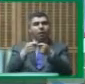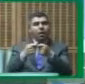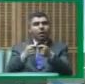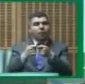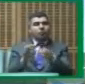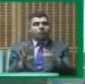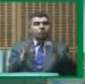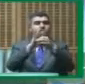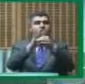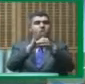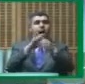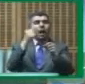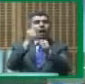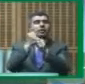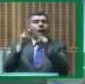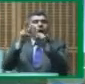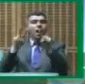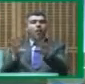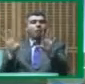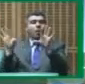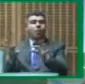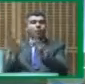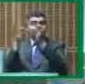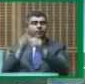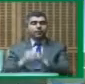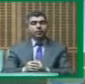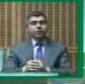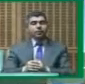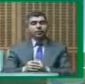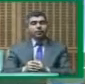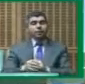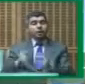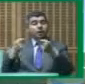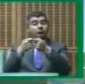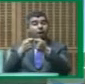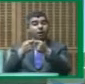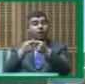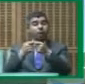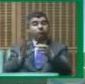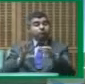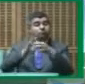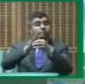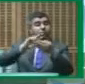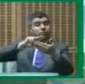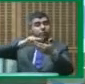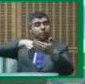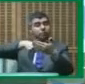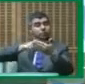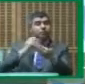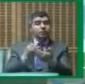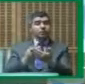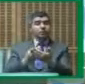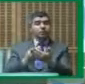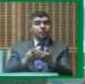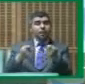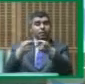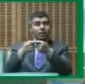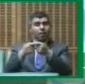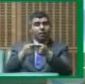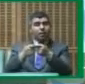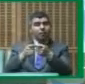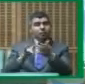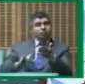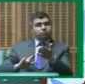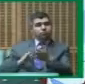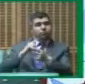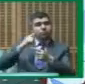الإدماج. الإجراء الثاني هو التكوين التعاقدي أساسا لكي يهم القطاعات الواعدة بحال المعمل ديال